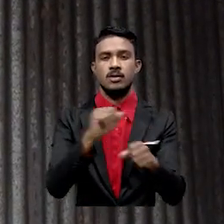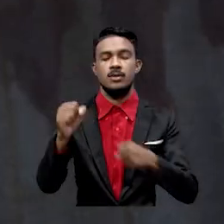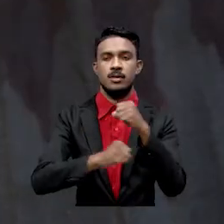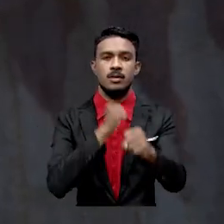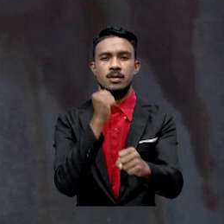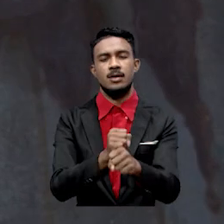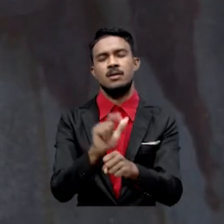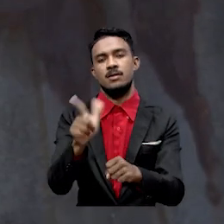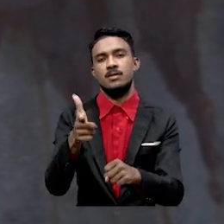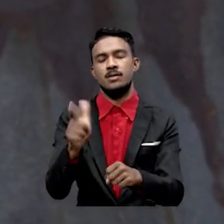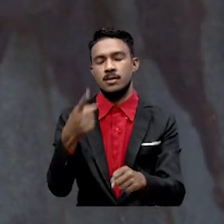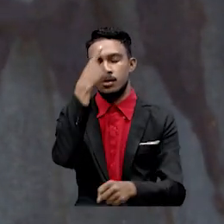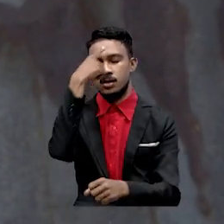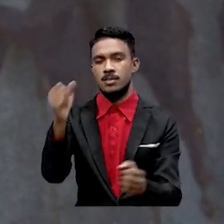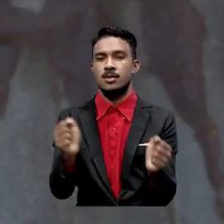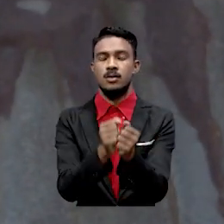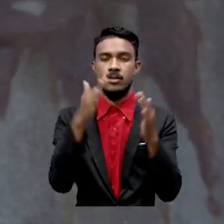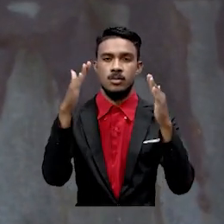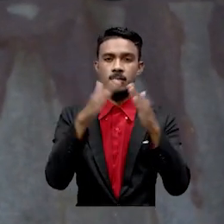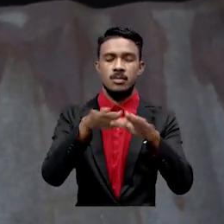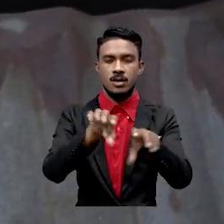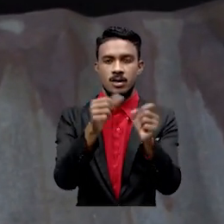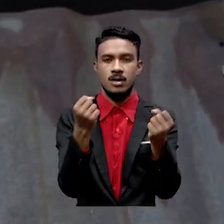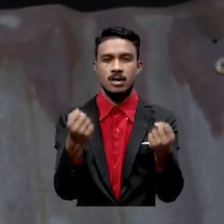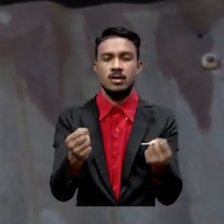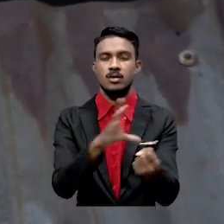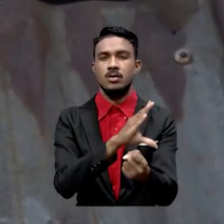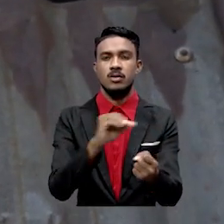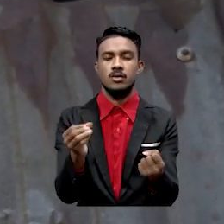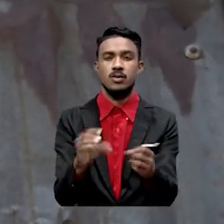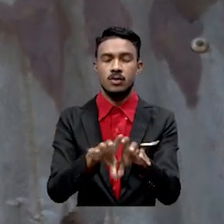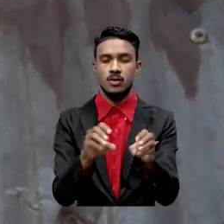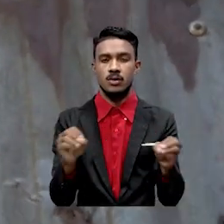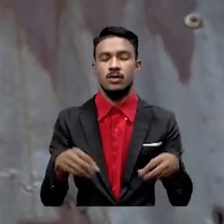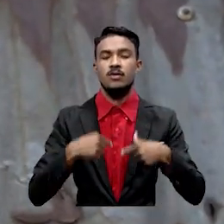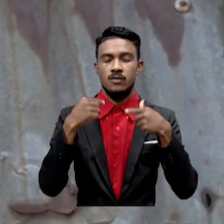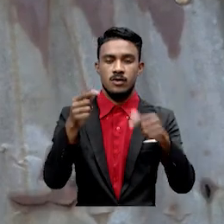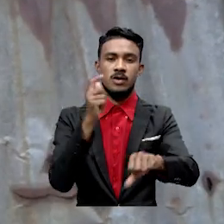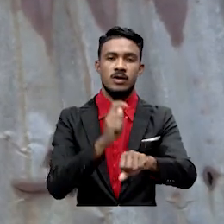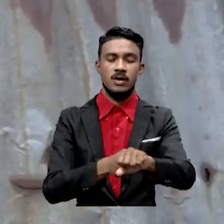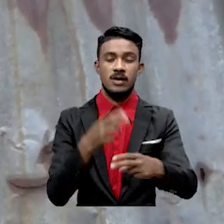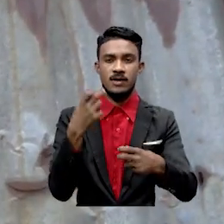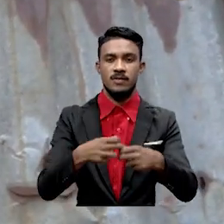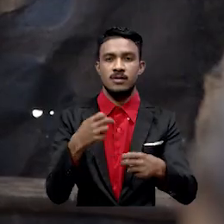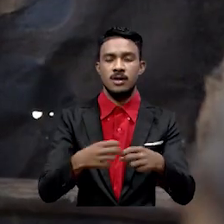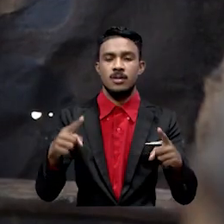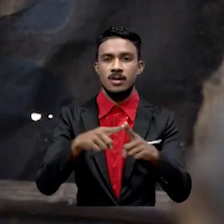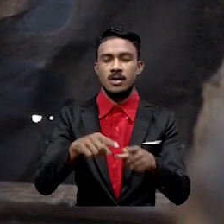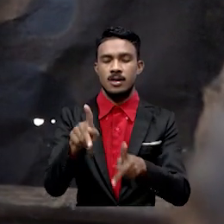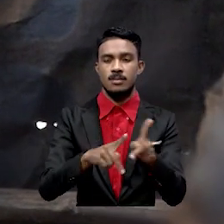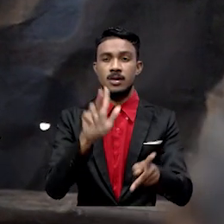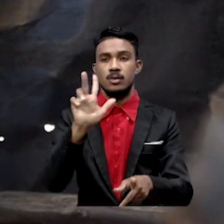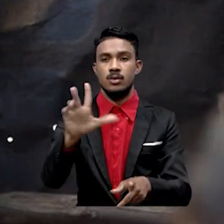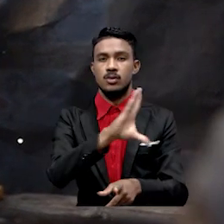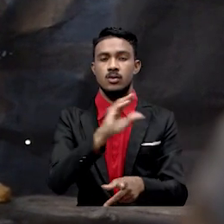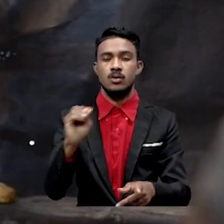uluona. Tamba nee, uma refere hahu aat no feruzing, no hahu foona measa be ema nain tolu nebe horik ba, uma ne tongka